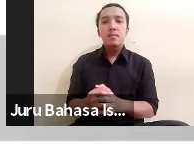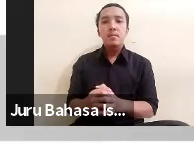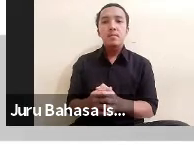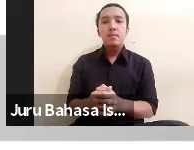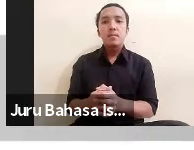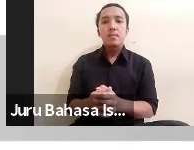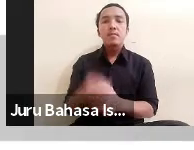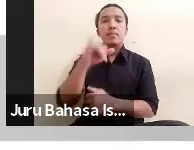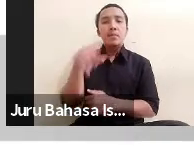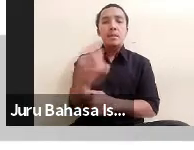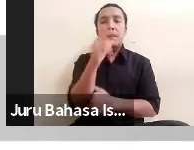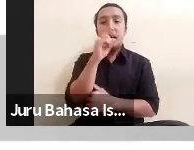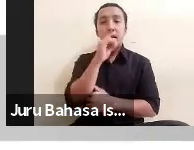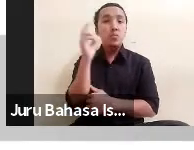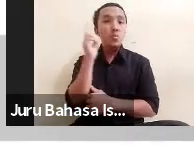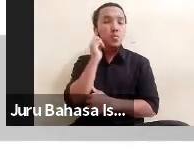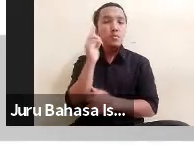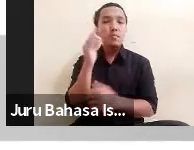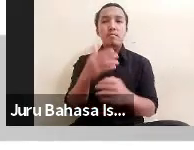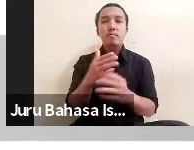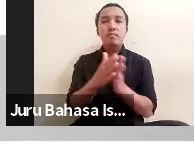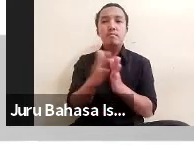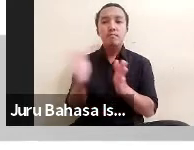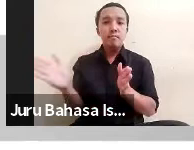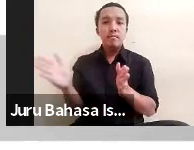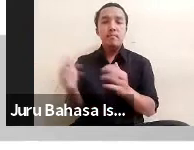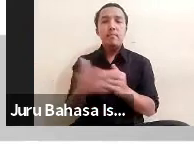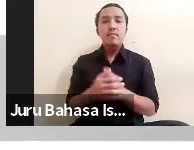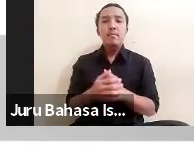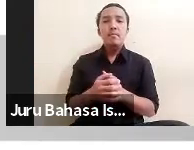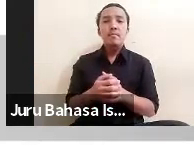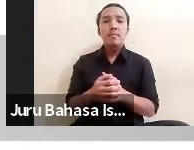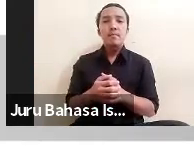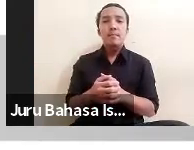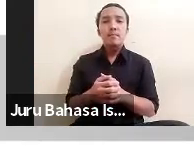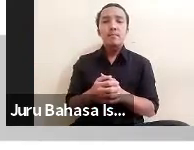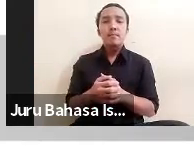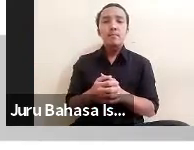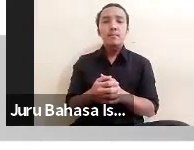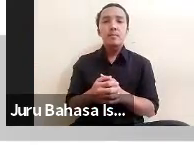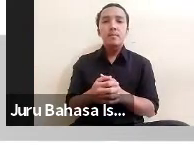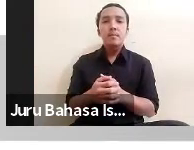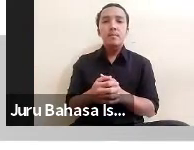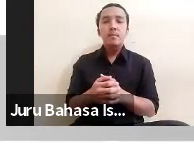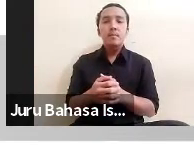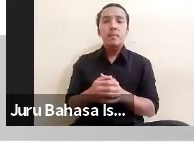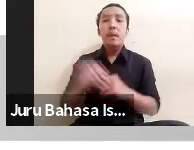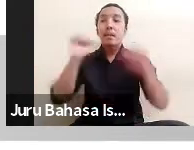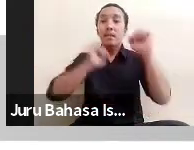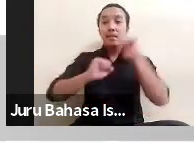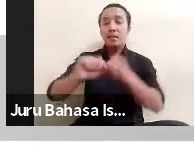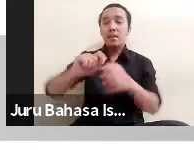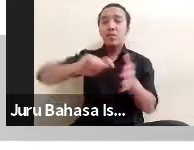Jadi Bapak Ibu, terus saja slide-nya di aktivitas kunci. Nah, aktivitas kunci